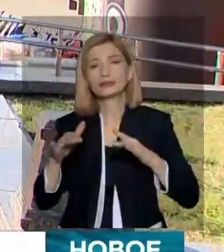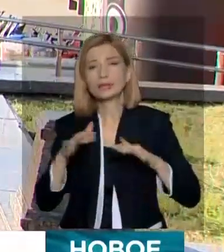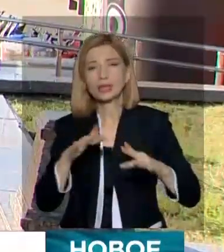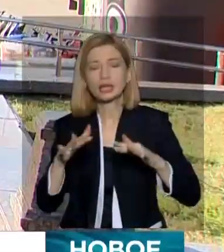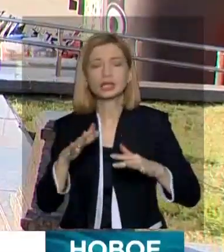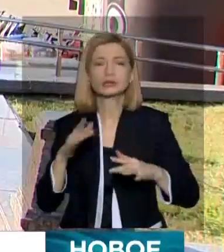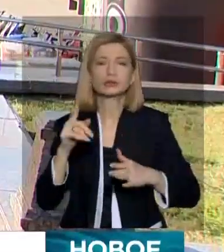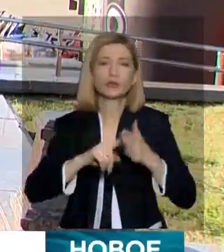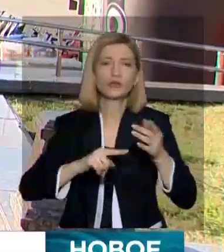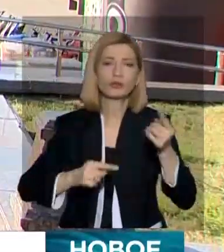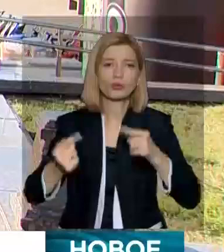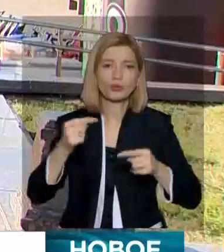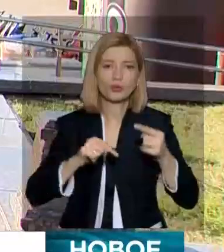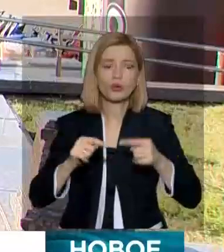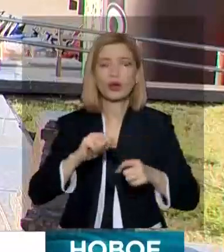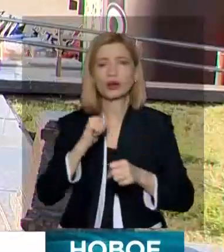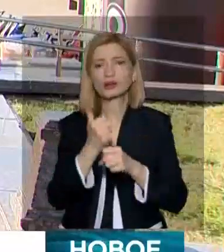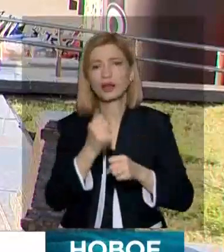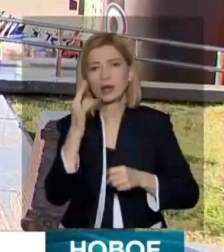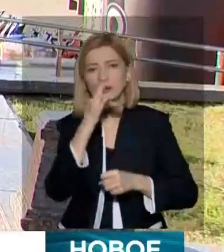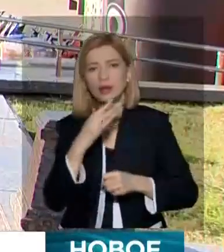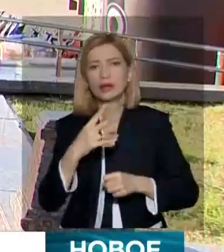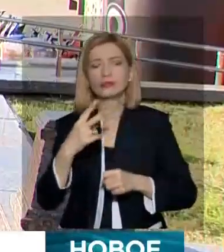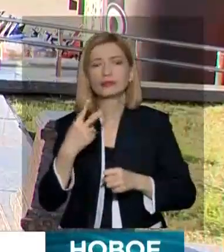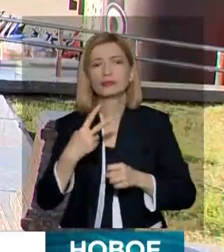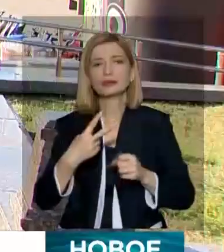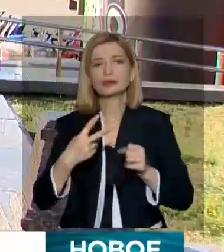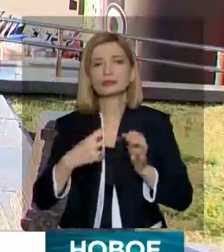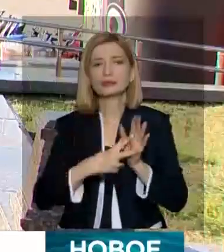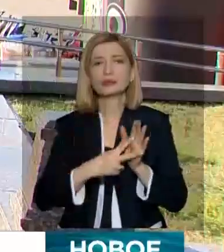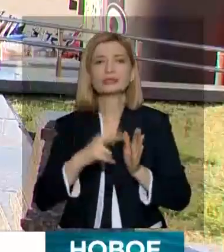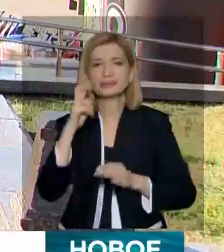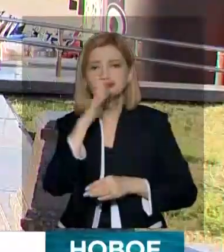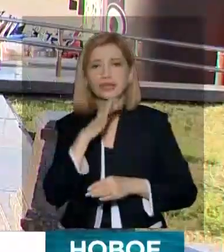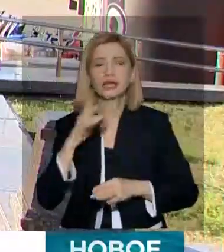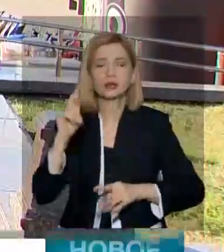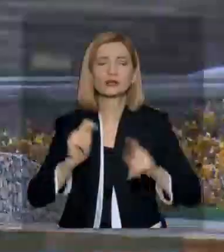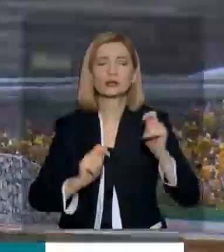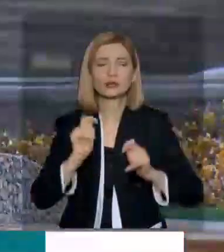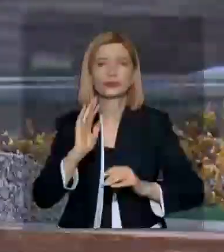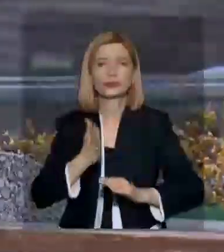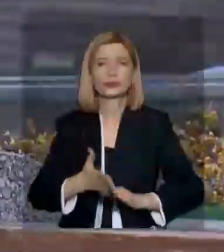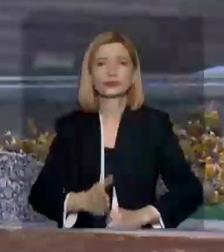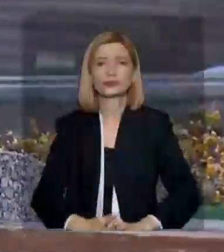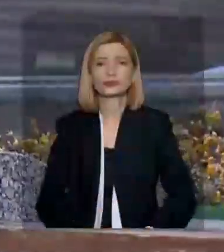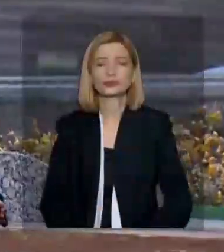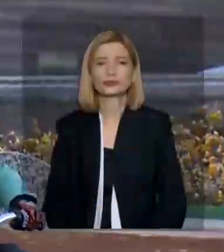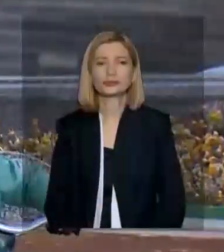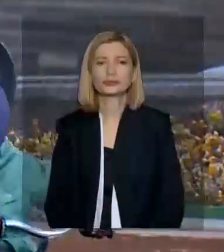соберутся главы государств и правительств из 27 стран-участниц. Ботагоз Айджанова, «Новое время».